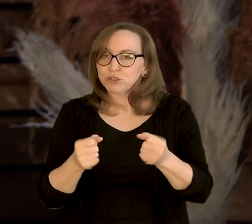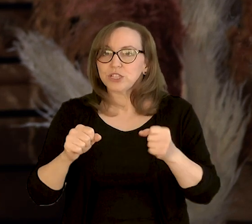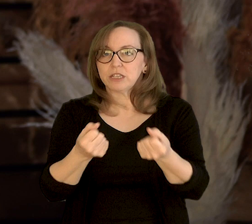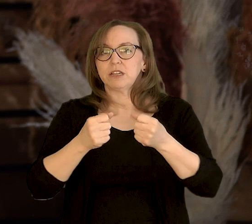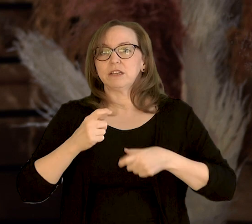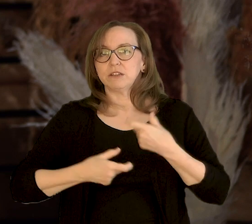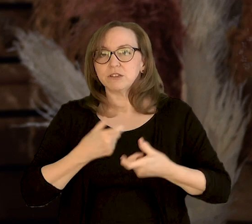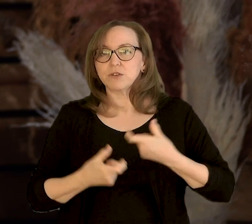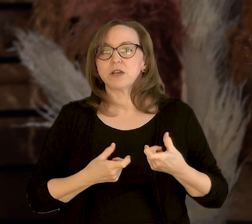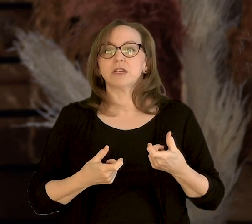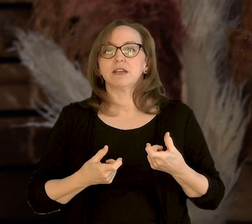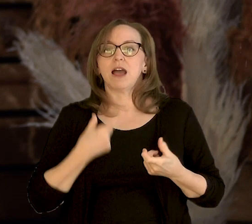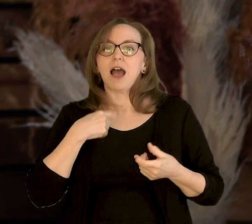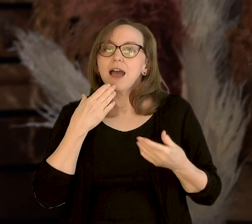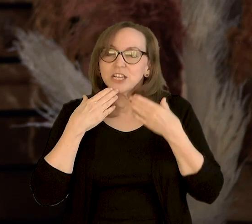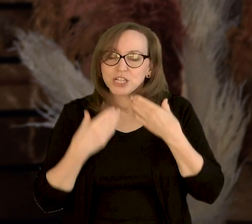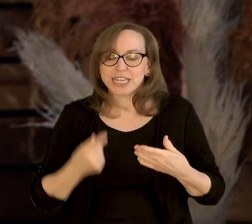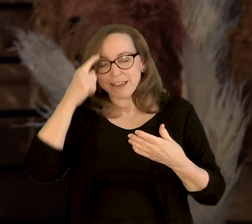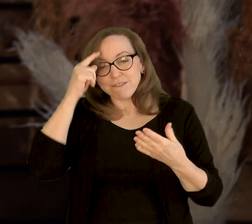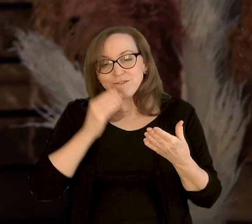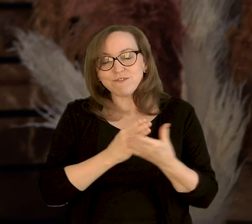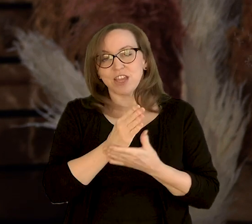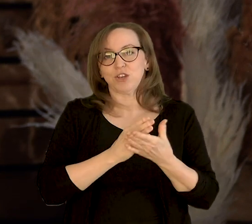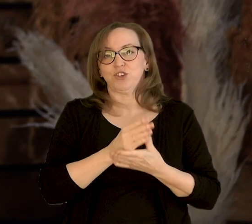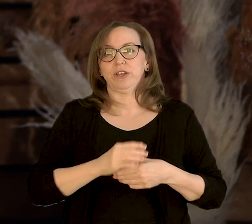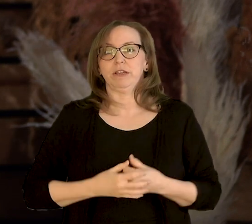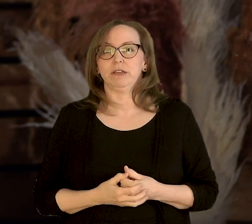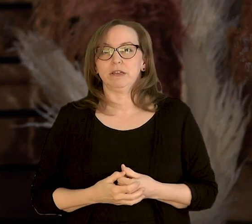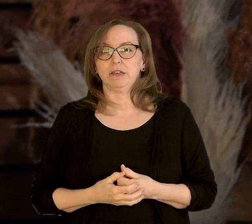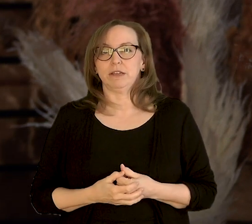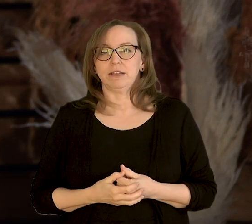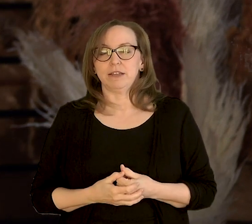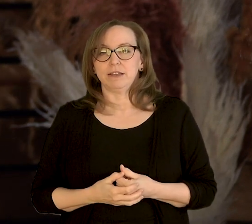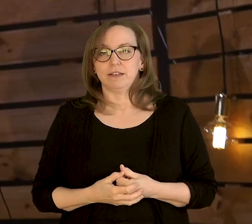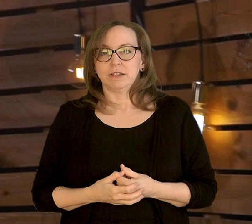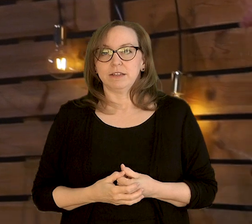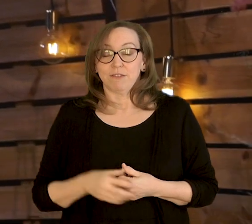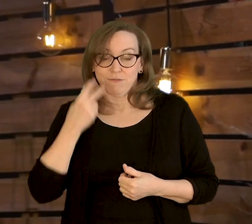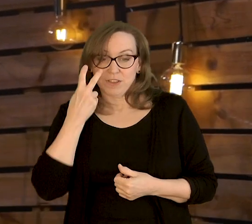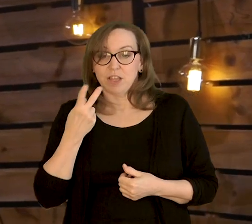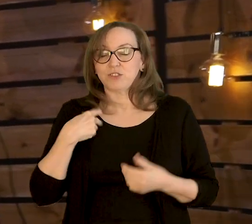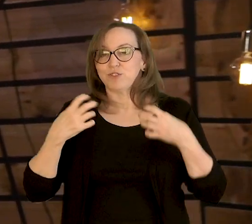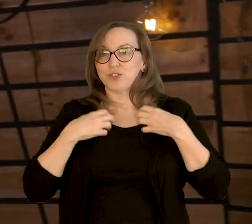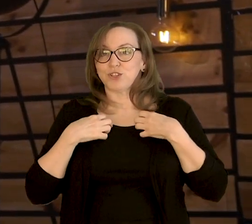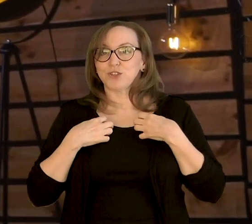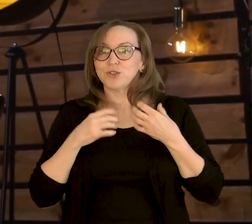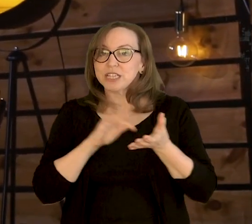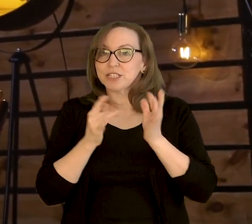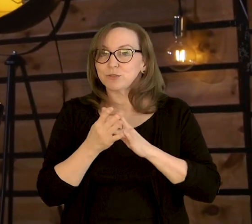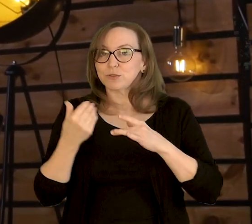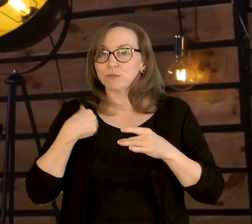dzięki wierze. I ta hojność była widoczna też w życiu Jezusa, w Jego